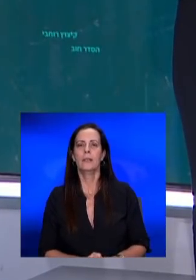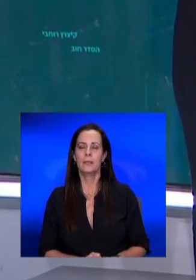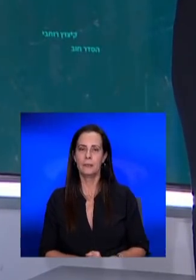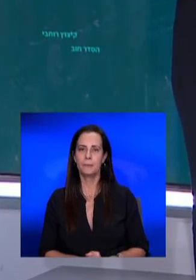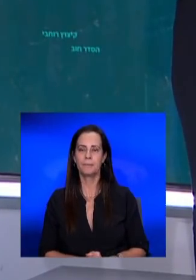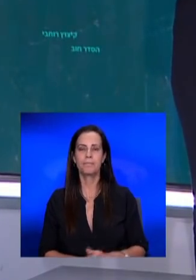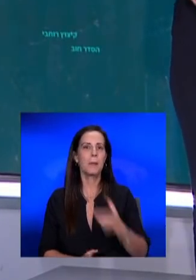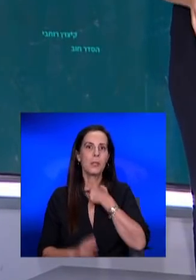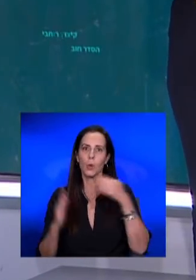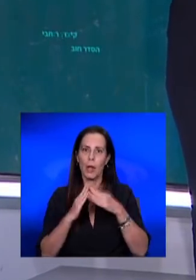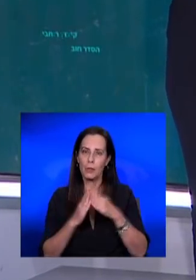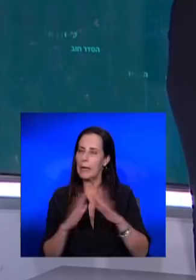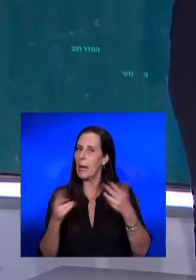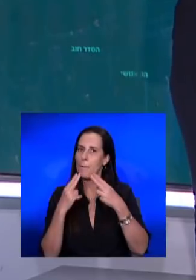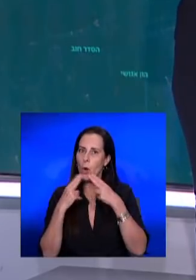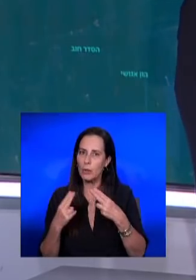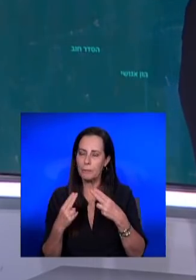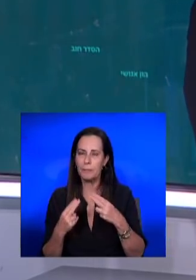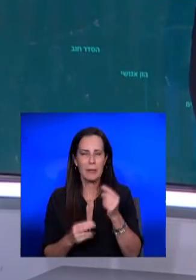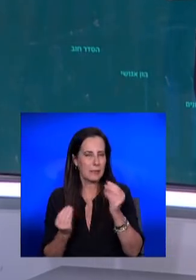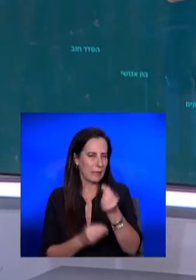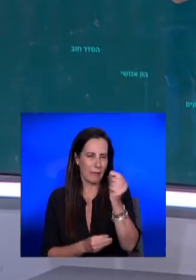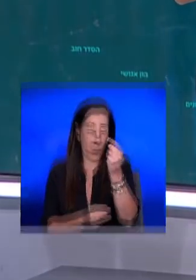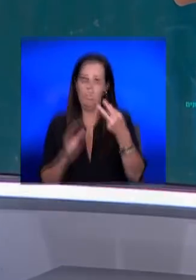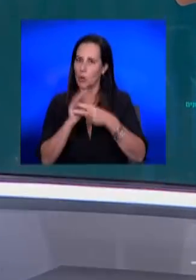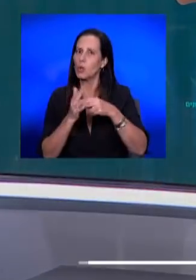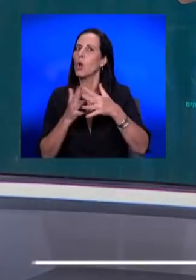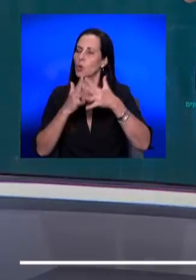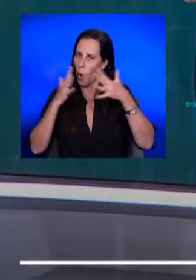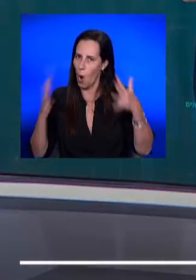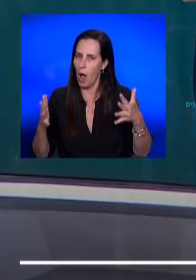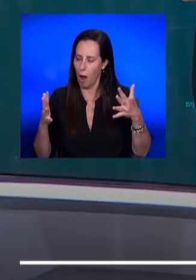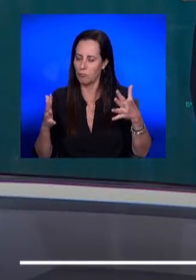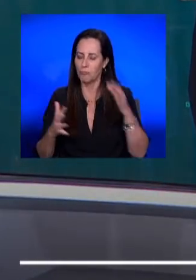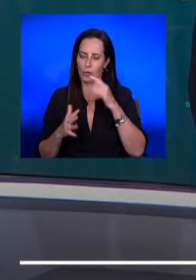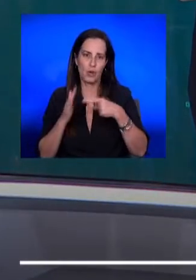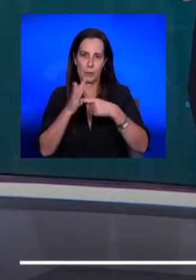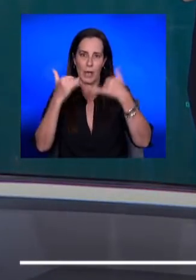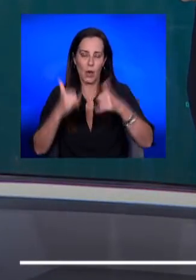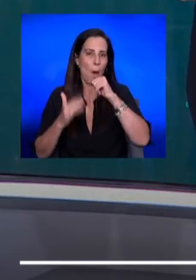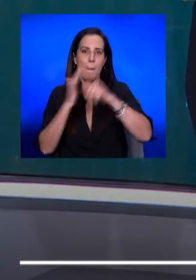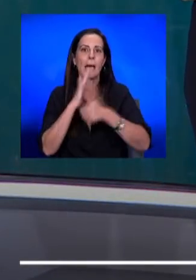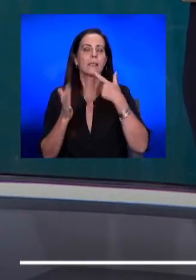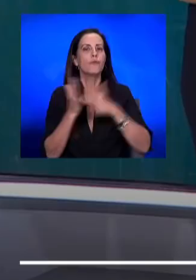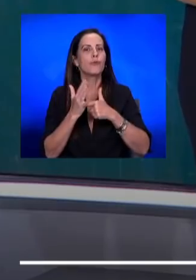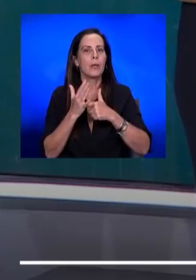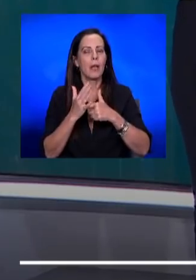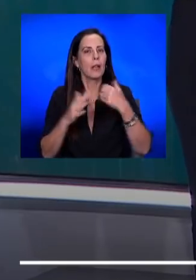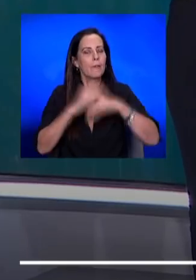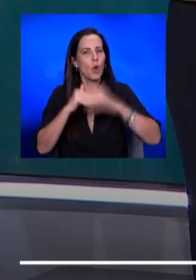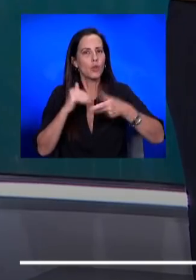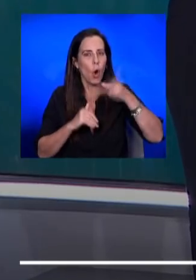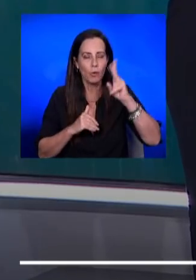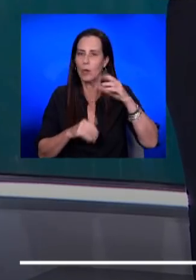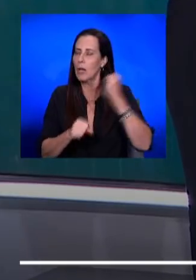ומצוקת הדיור והדרכים לפתור אותה הם רק פסיק קטן בתוכנית רחבה ומאוד שאפתנית שמציג היום בנק ישראל כדי להאיץ את הצמיחה, לממש